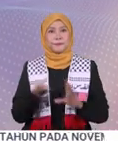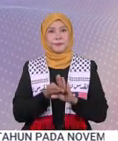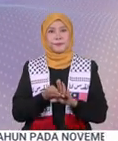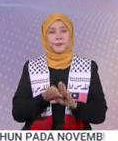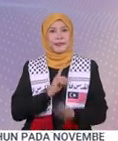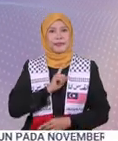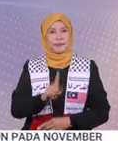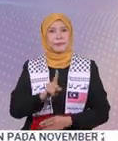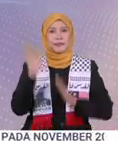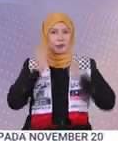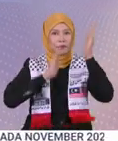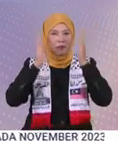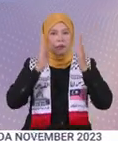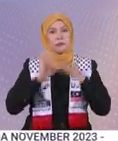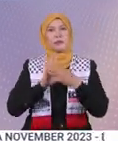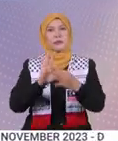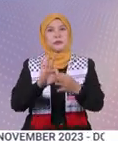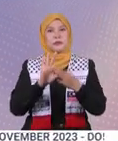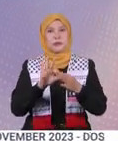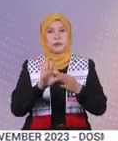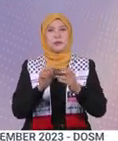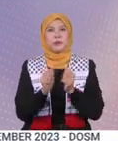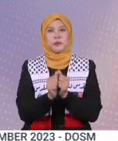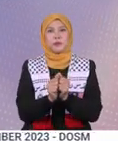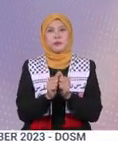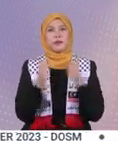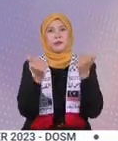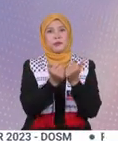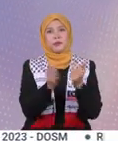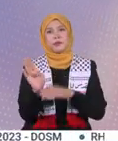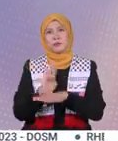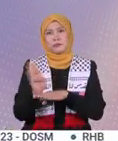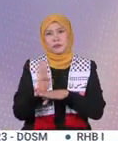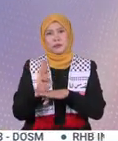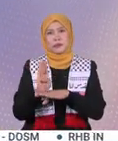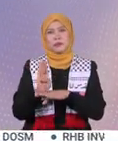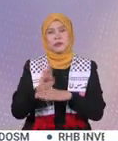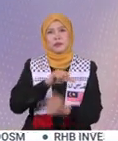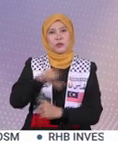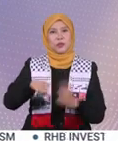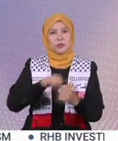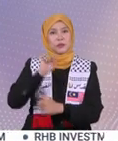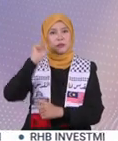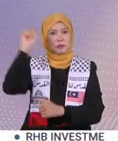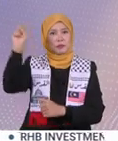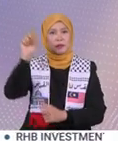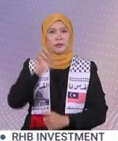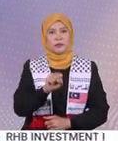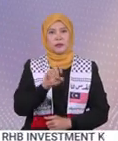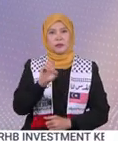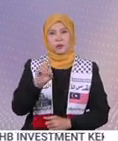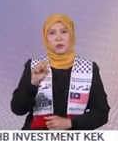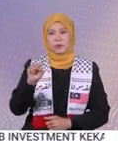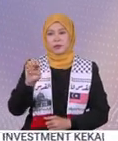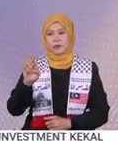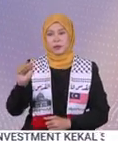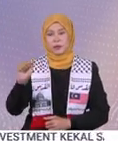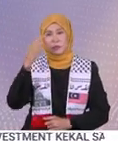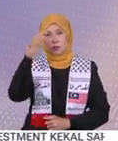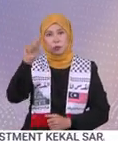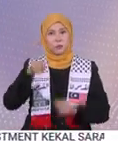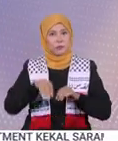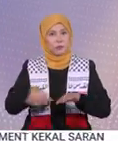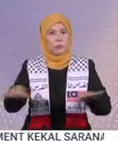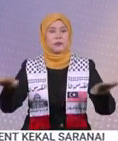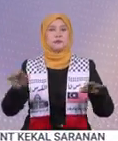Bank Islam Malaysia berhad menjalinkan kerjasama strategik dengan Persatuan Usahawan-Usahawan Sosial Sabah, SOSI, bagi